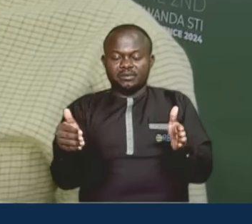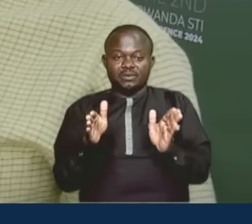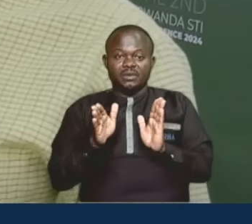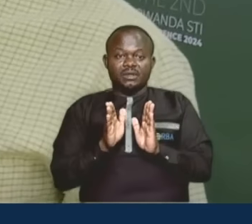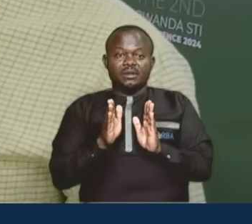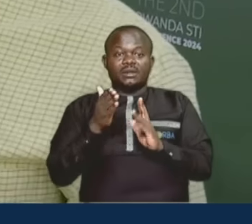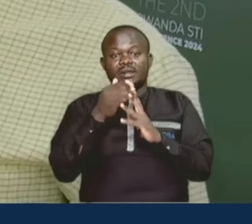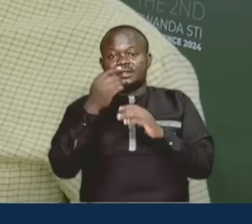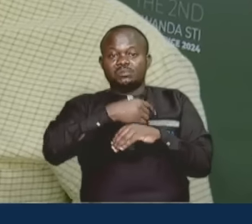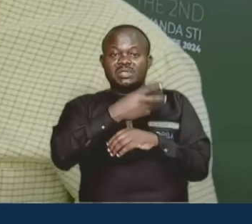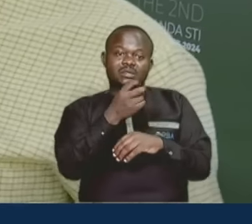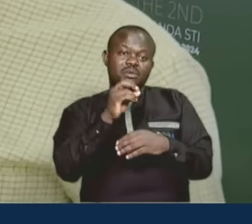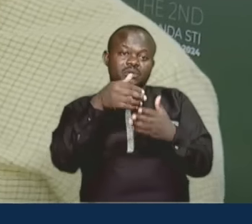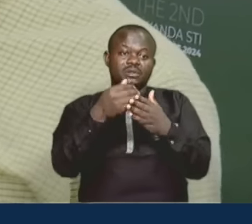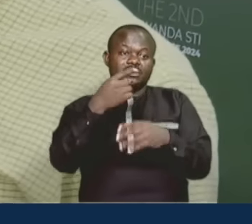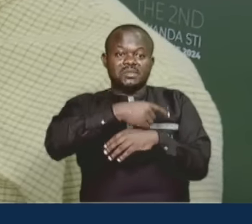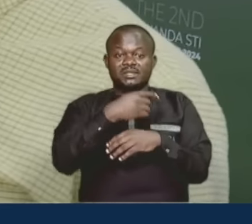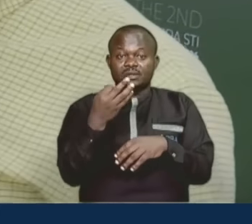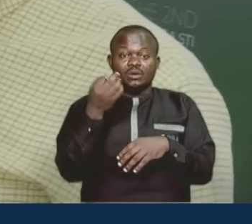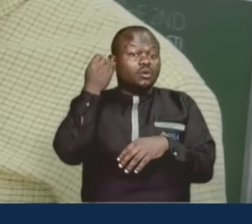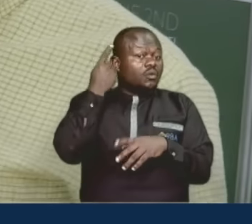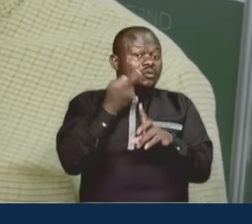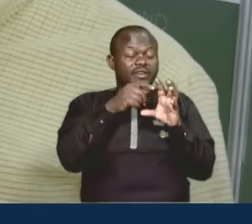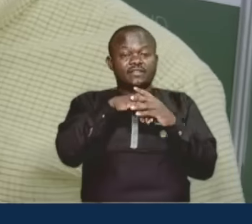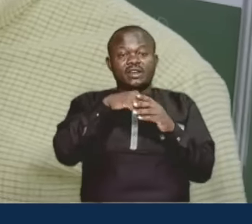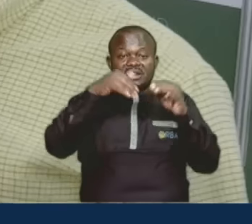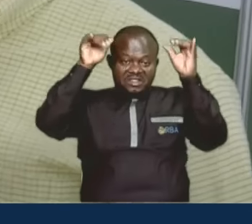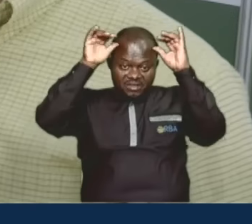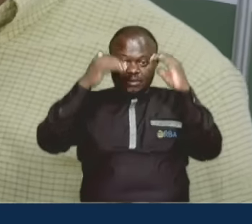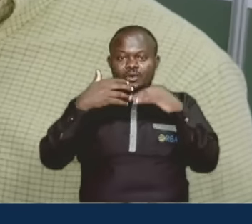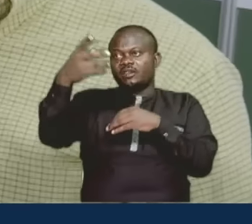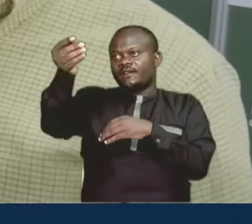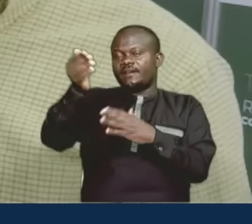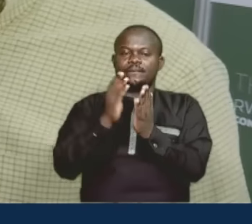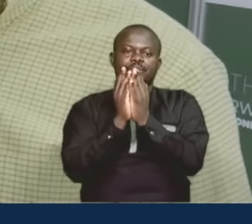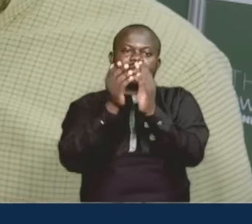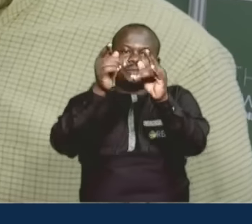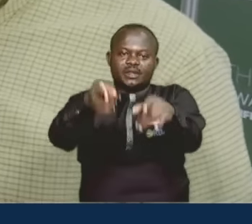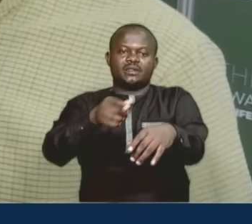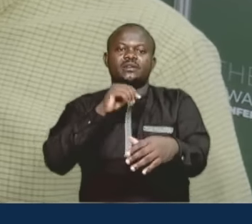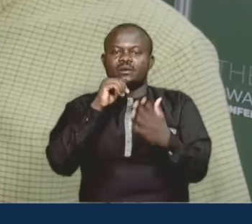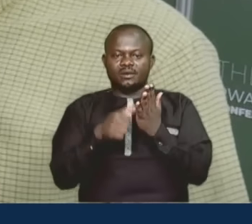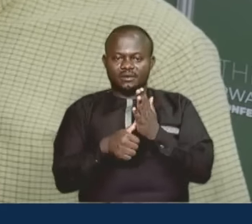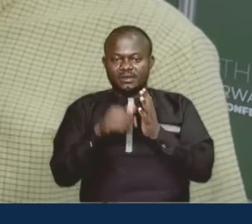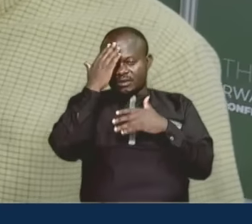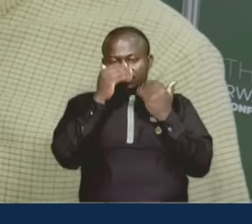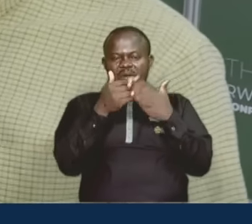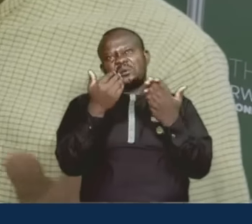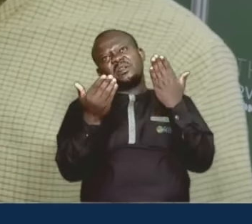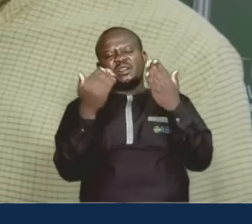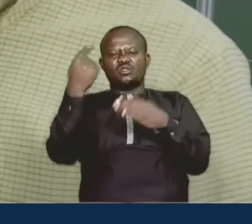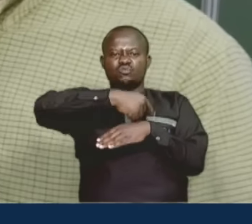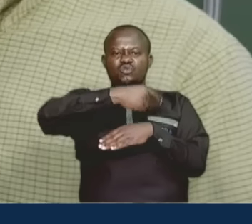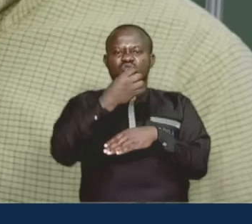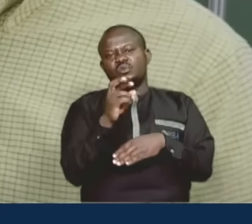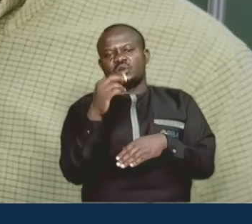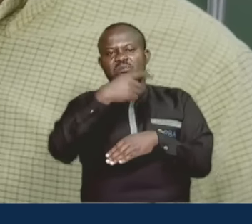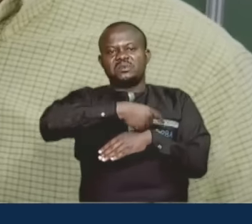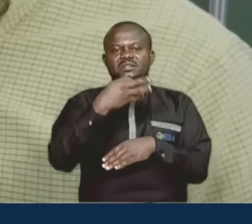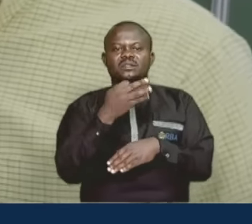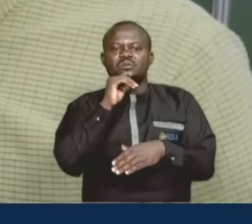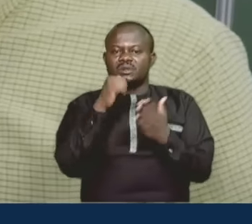hagati y'iminsi 2 n'itatu. Urumva ubikwiye nka Nyagatare ubijyana wenda Rusizi byageraho nta kibazo. Ko byaba nk'umunsi umwe n'igice ku minsi 3 aba